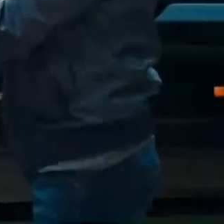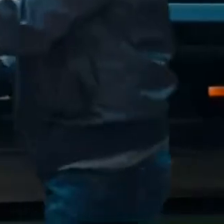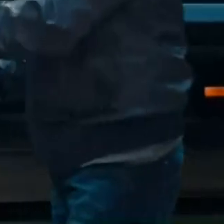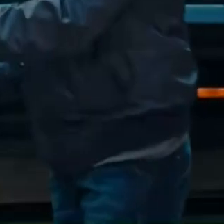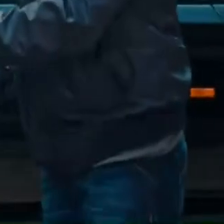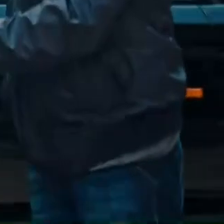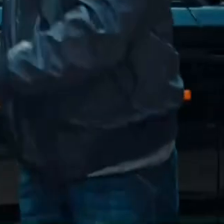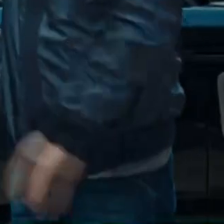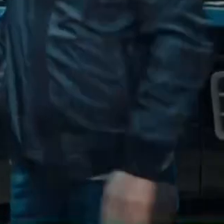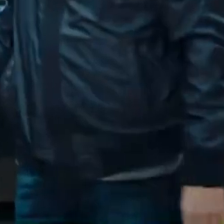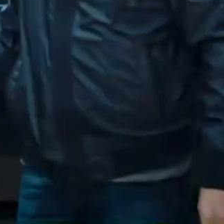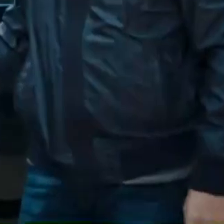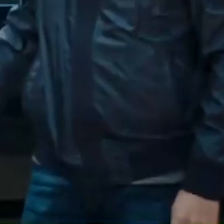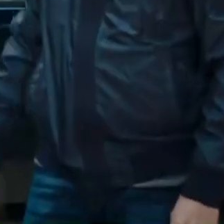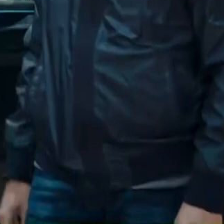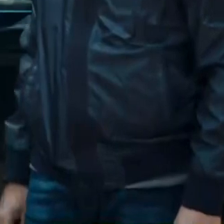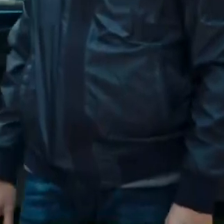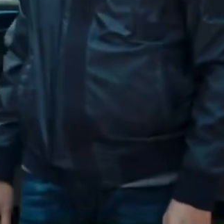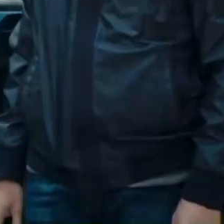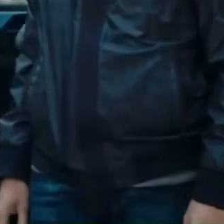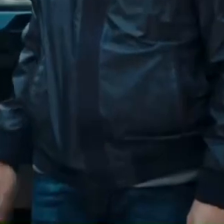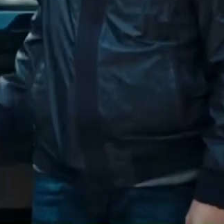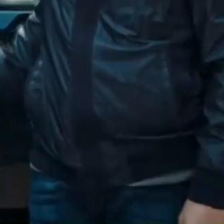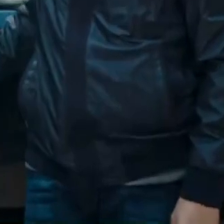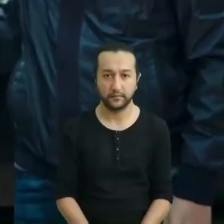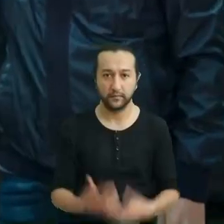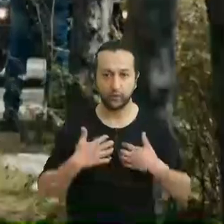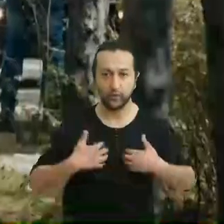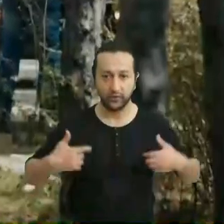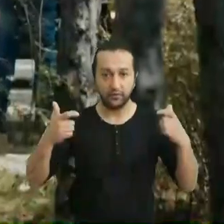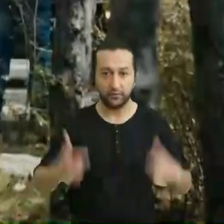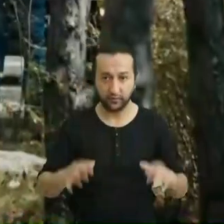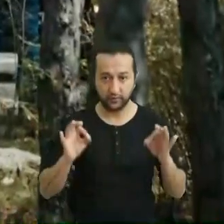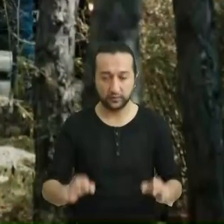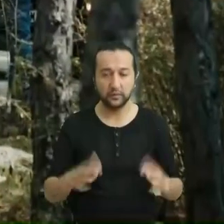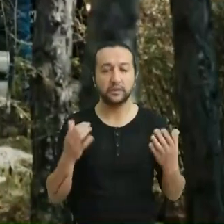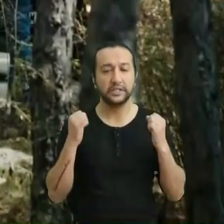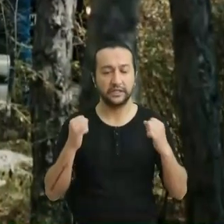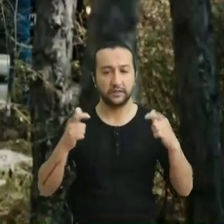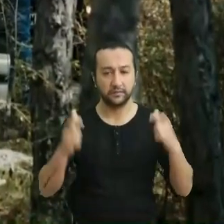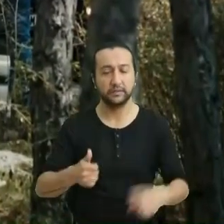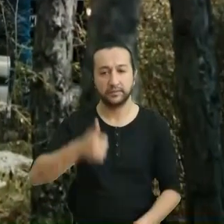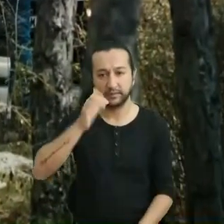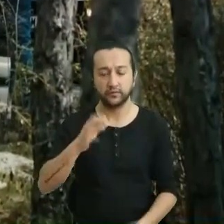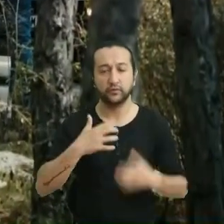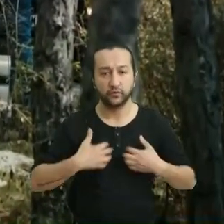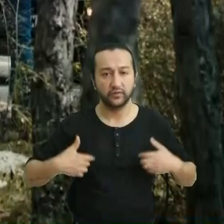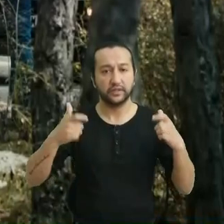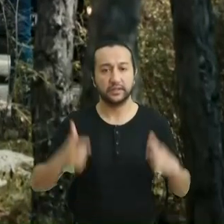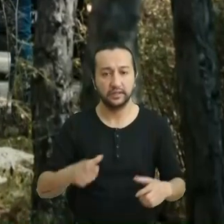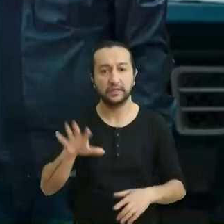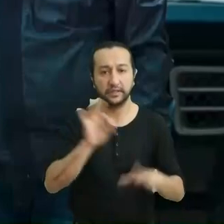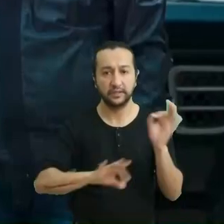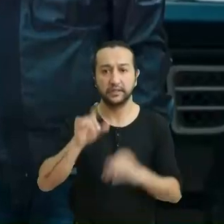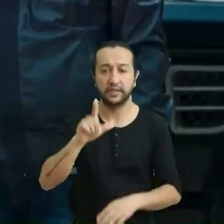Asaf iniyor. Güvenli mi burası Devran? Sağlamdır başkanım. Güvenilir yerlerden